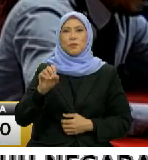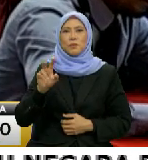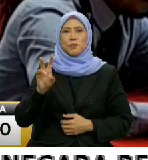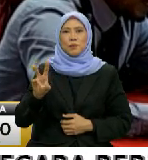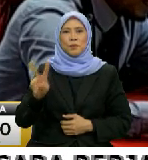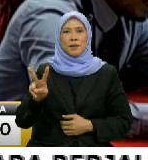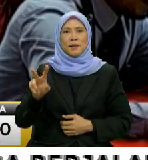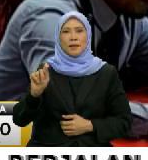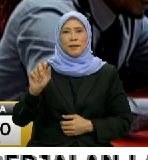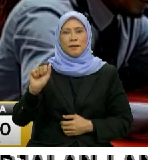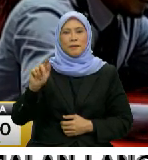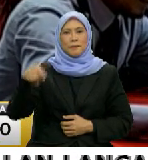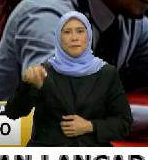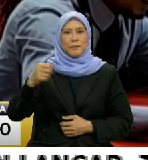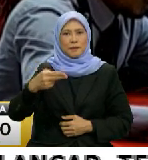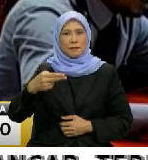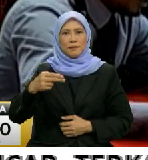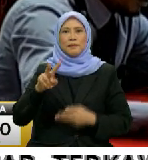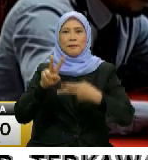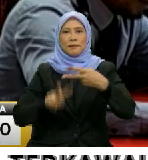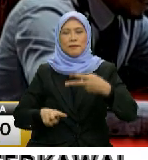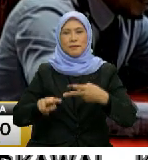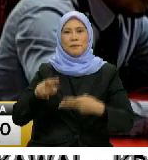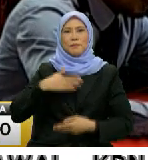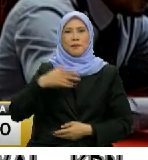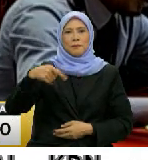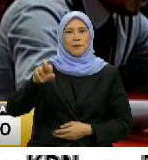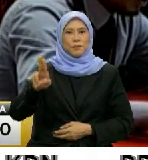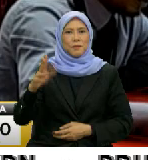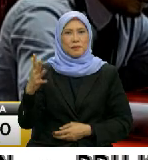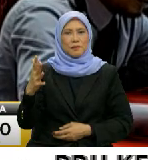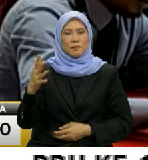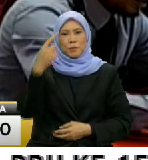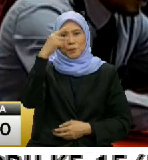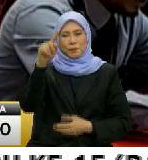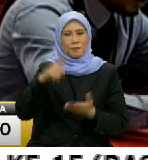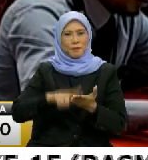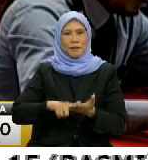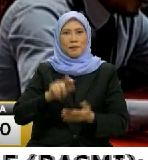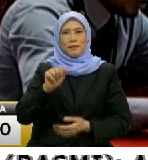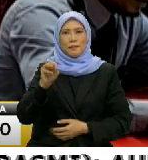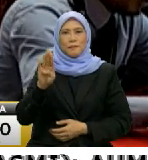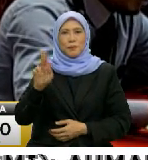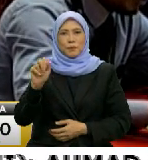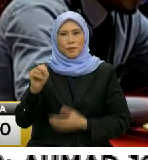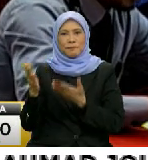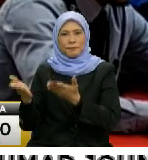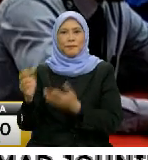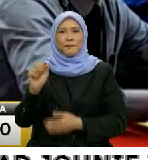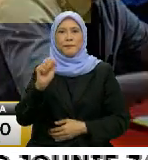p072 tapah yang shahih di rtm hastari 15 untuk perkembangan di Tambun kita terus